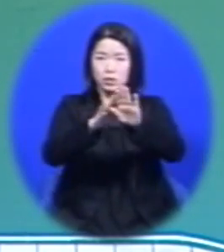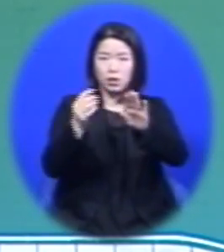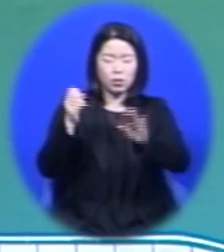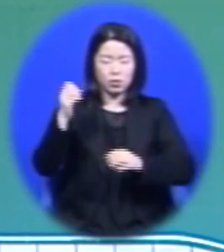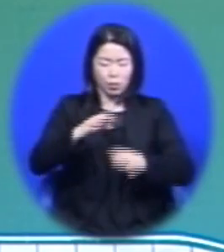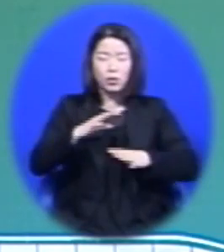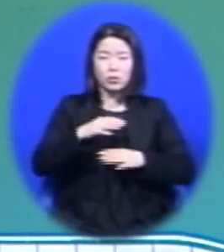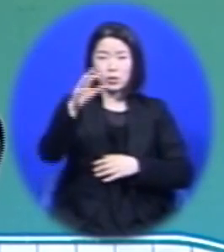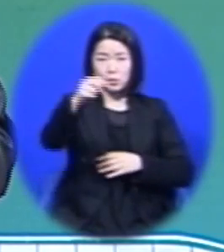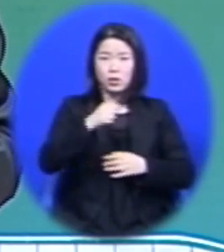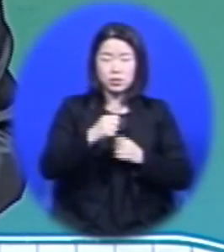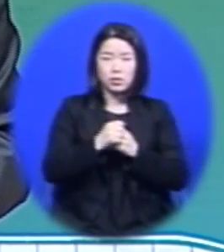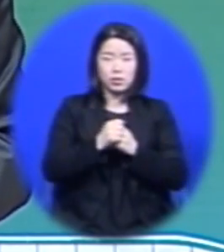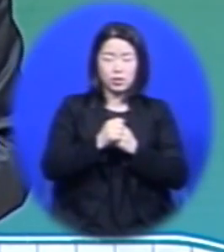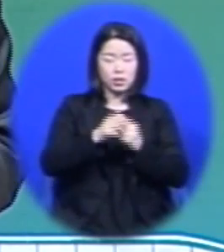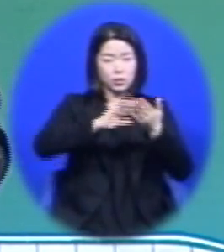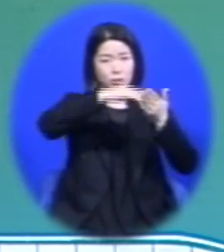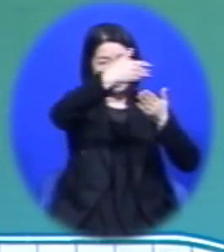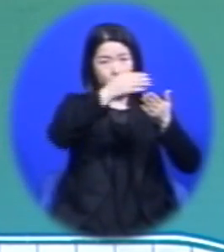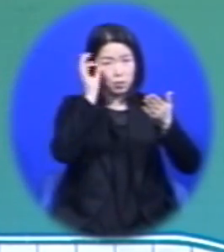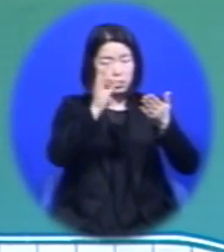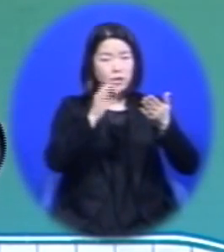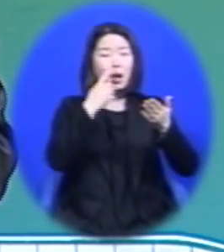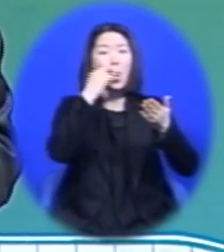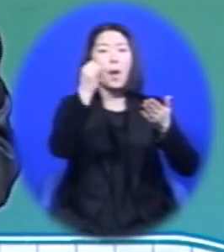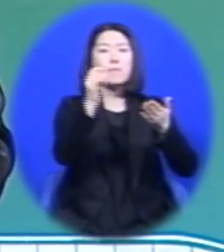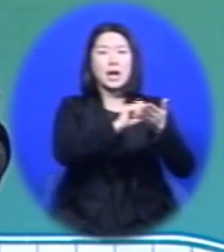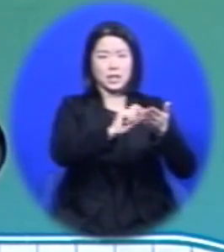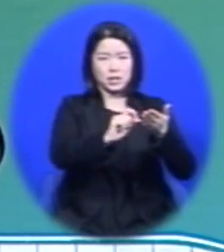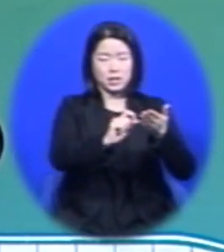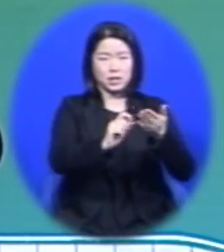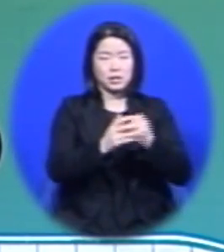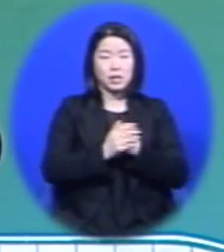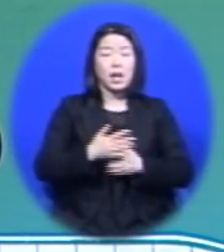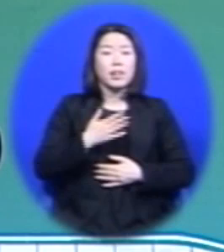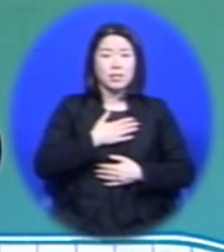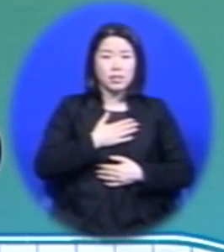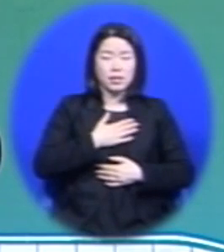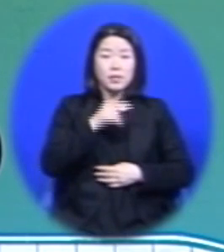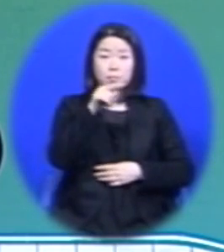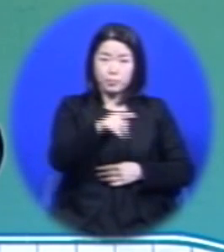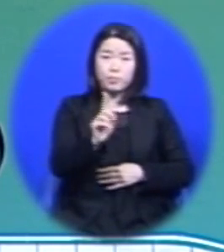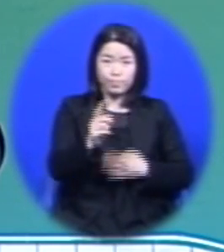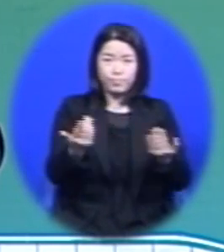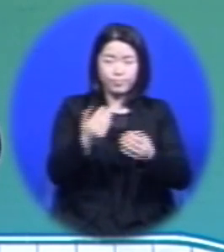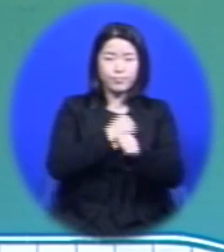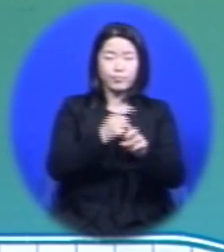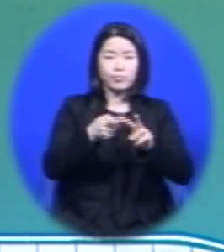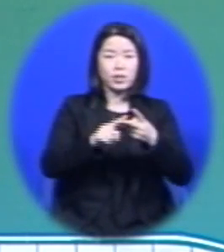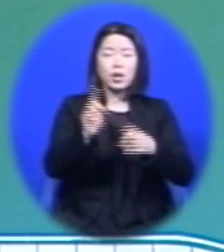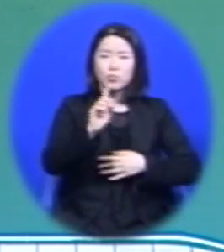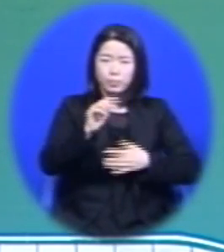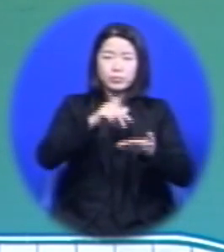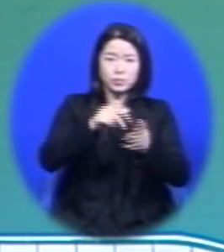뗐습니다. 사진 뒤를 보니까 엄마의 글씨예요. 내가 무엇을 했든지, 내가 어떤 형편에